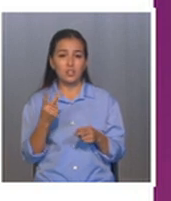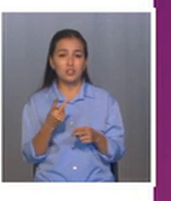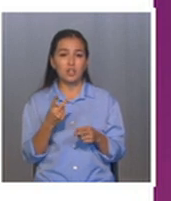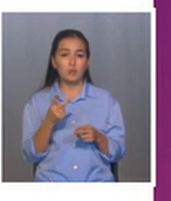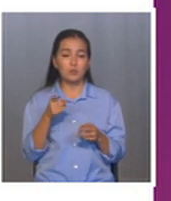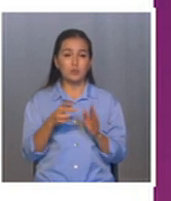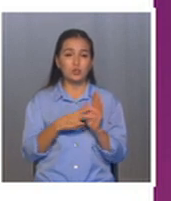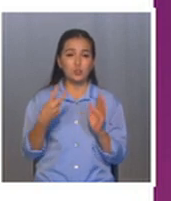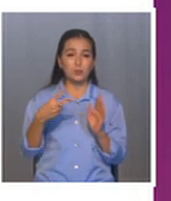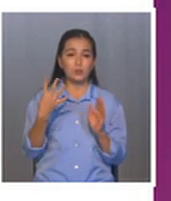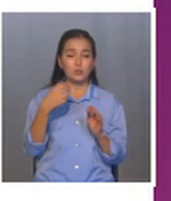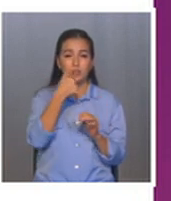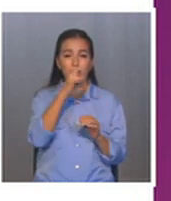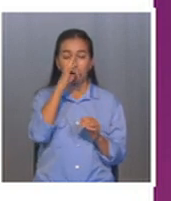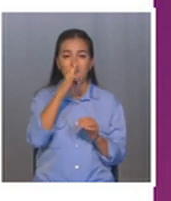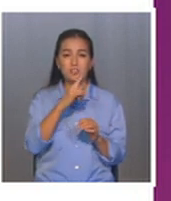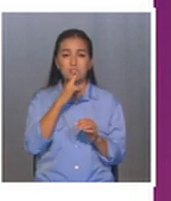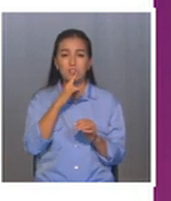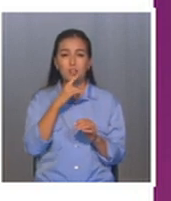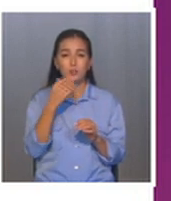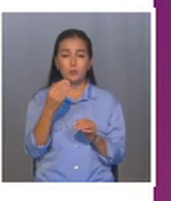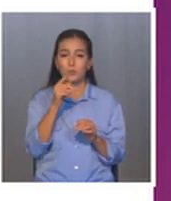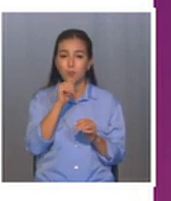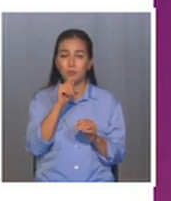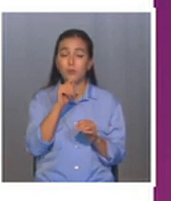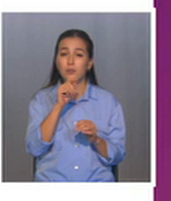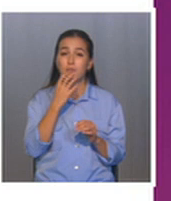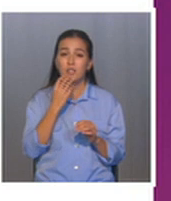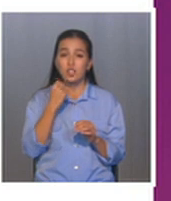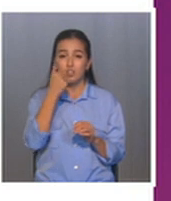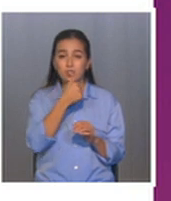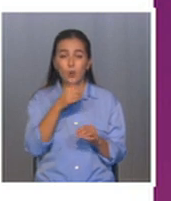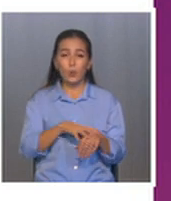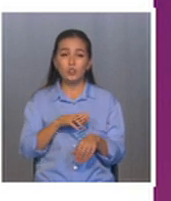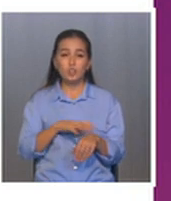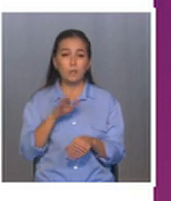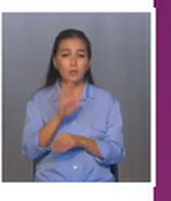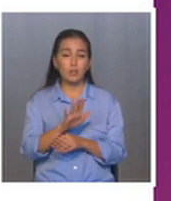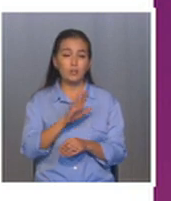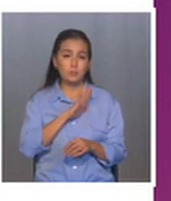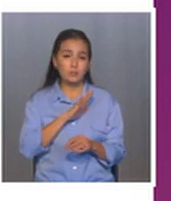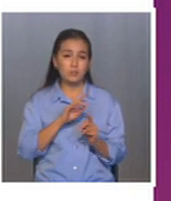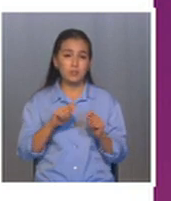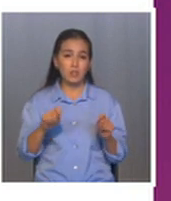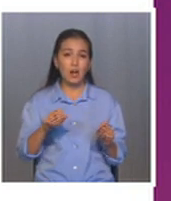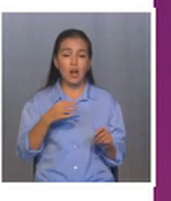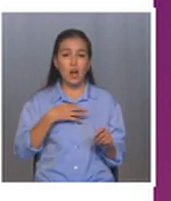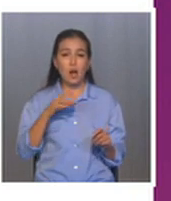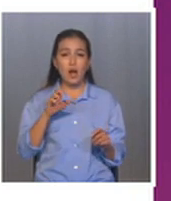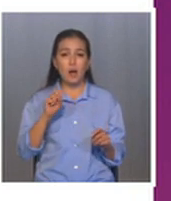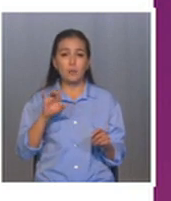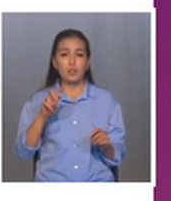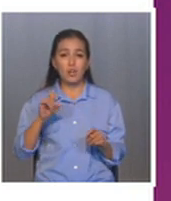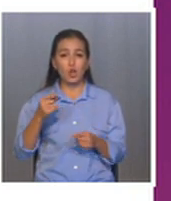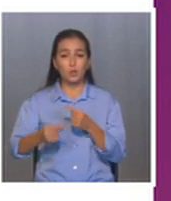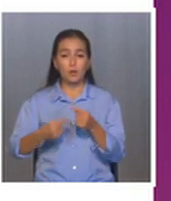жылы, яғни Қазақша мешін жылы Көкшетау приказы құрылды. Бұл Ақ патшаның Абылай ұрпағының ата